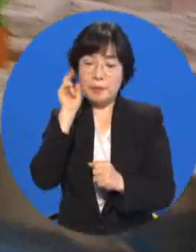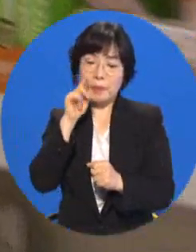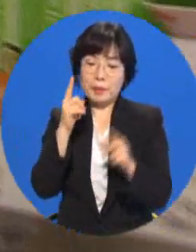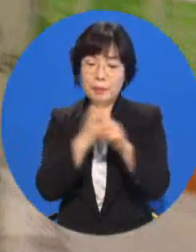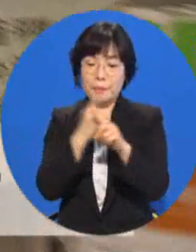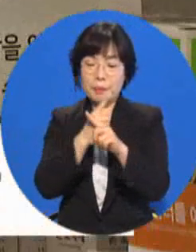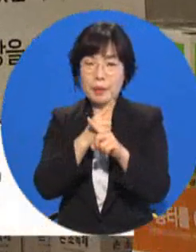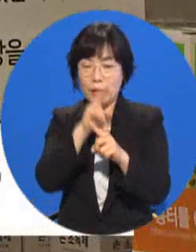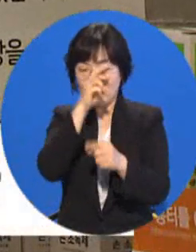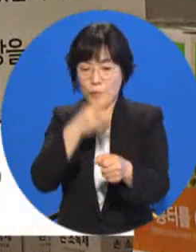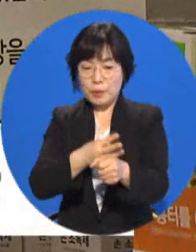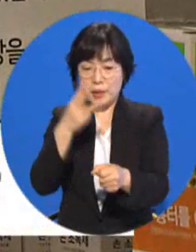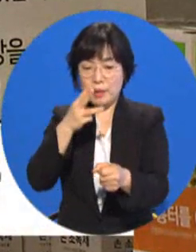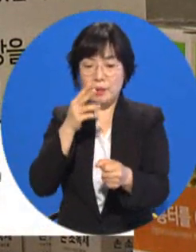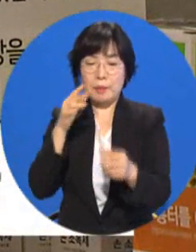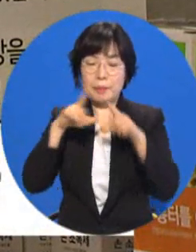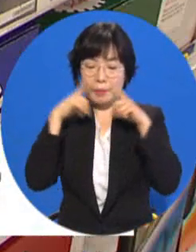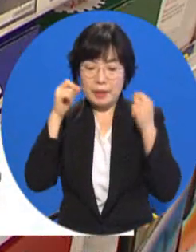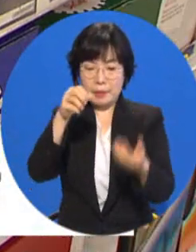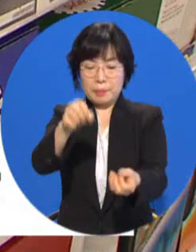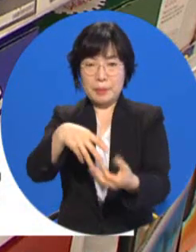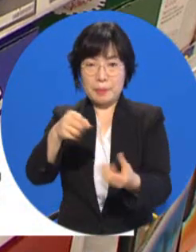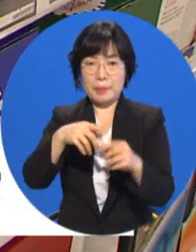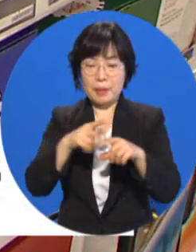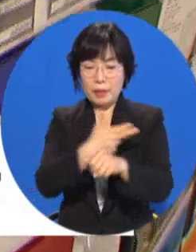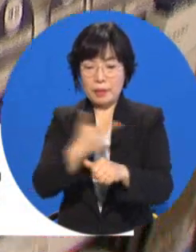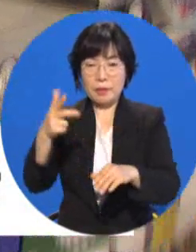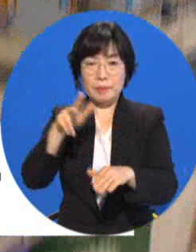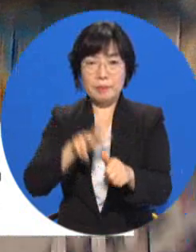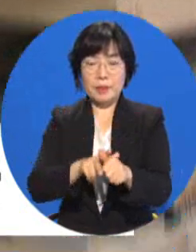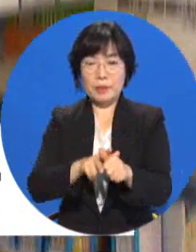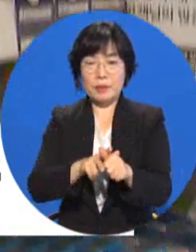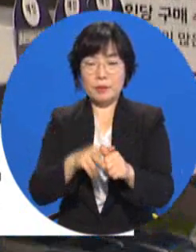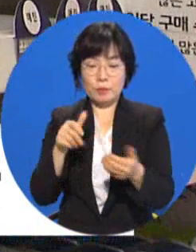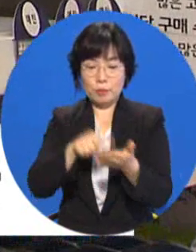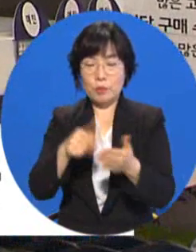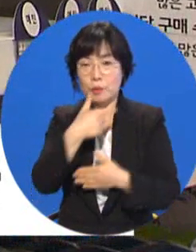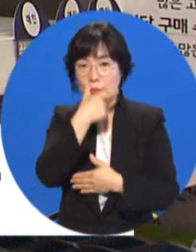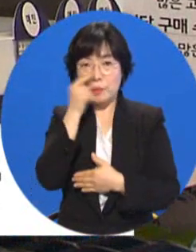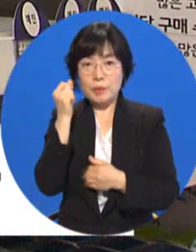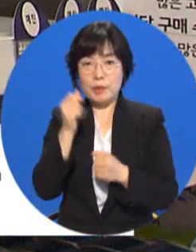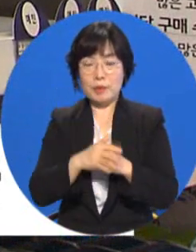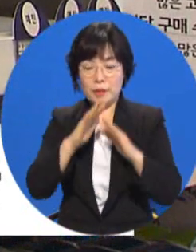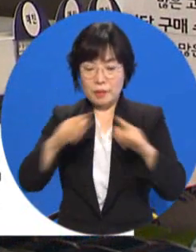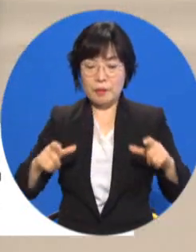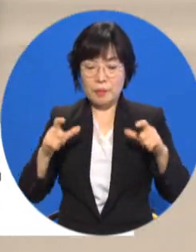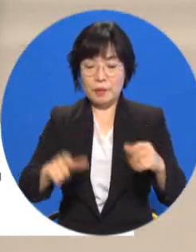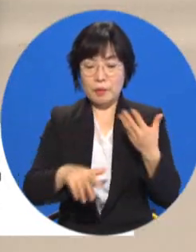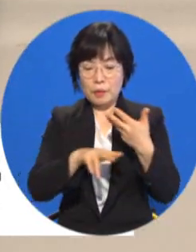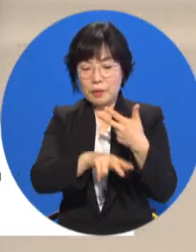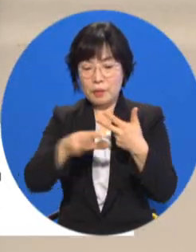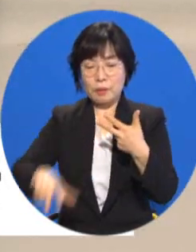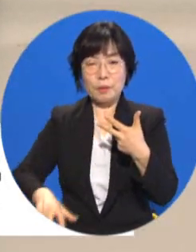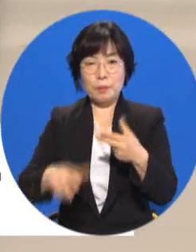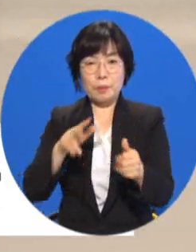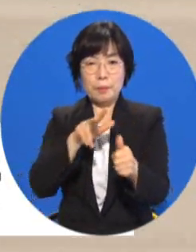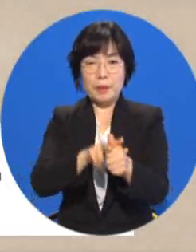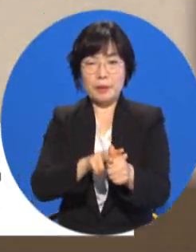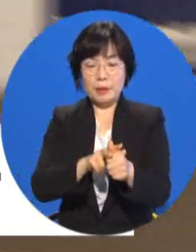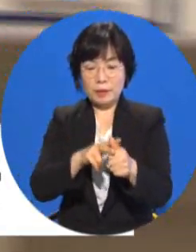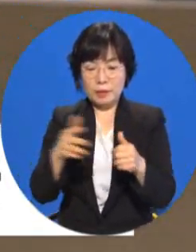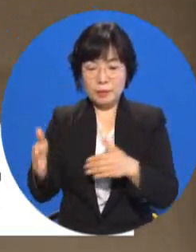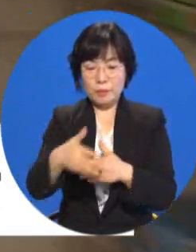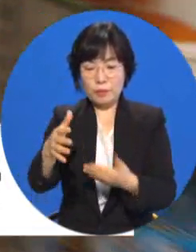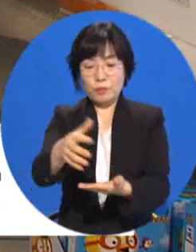되면 마스크가 입고되던 대형마트. 하지만 오늘은 물량 부족으로 전남 동부 지역 7곳의 대형마트 중 단 한